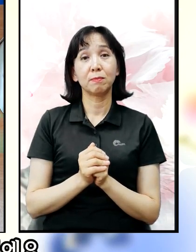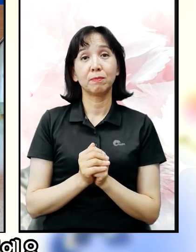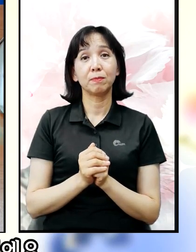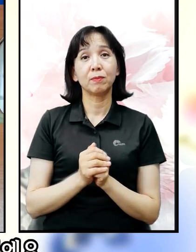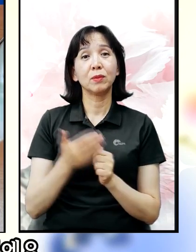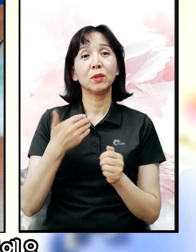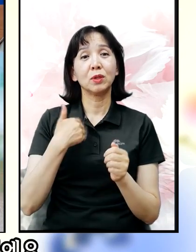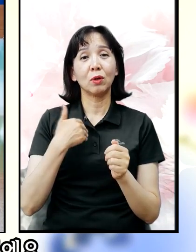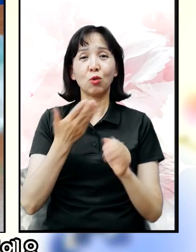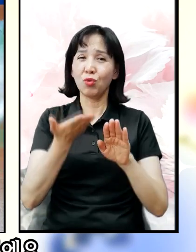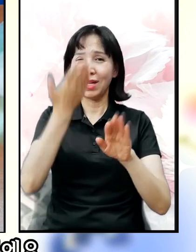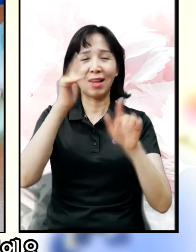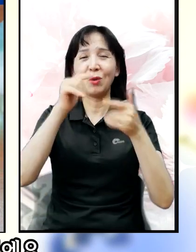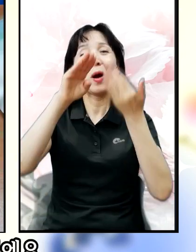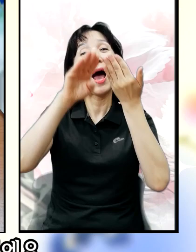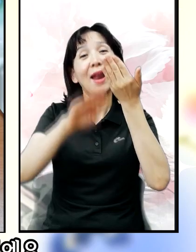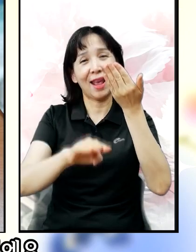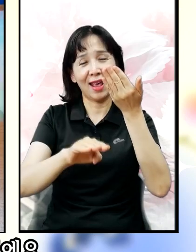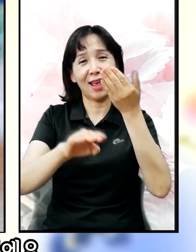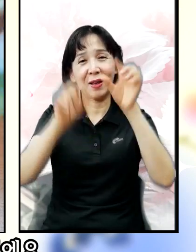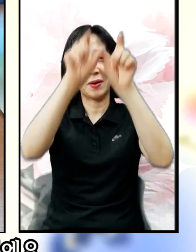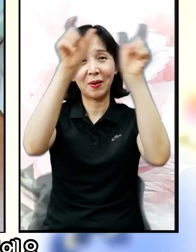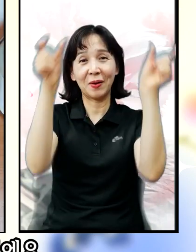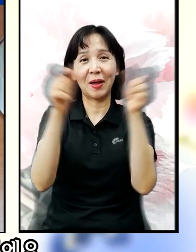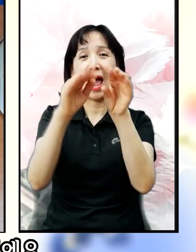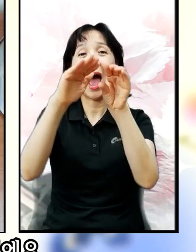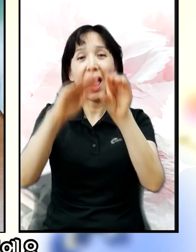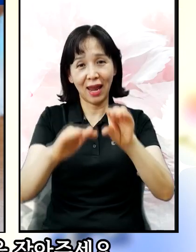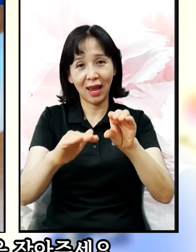요거는 저는 아래쪽에 달 거예요.